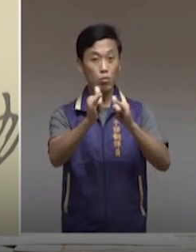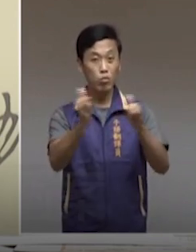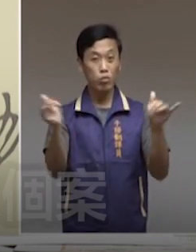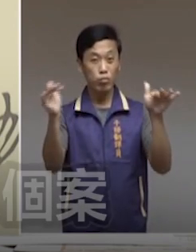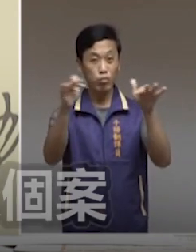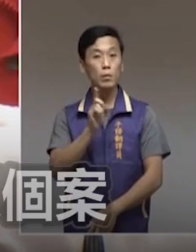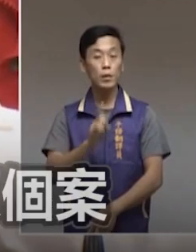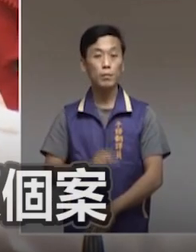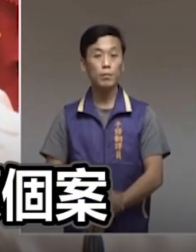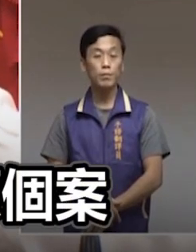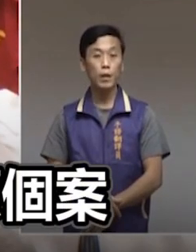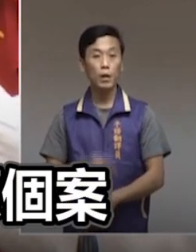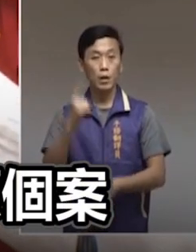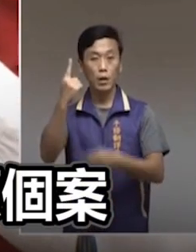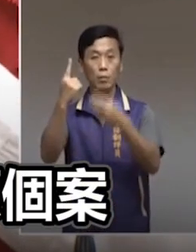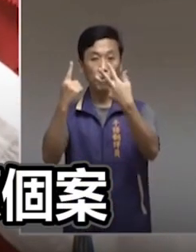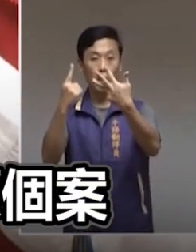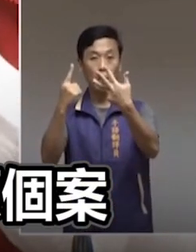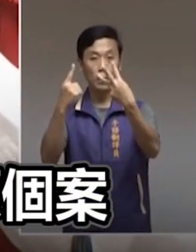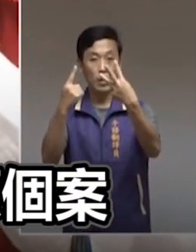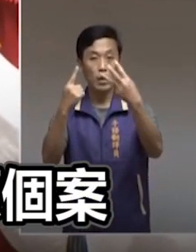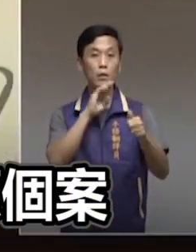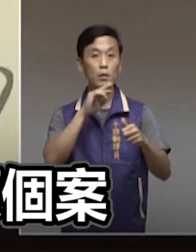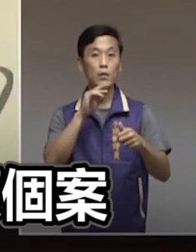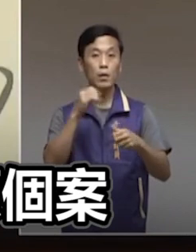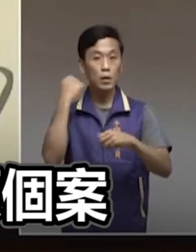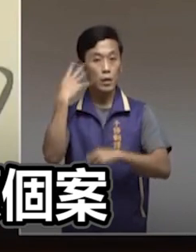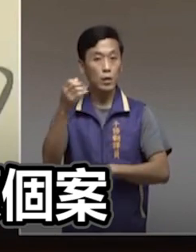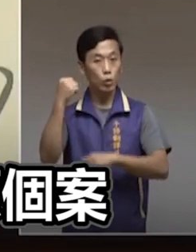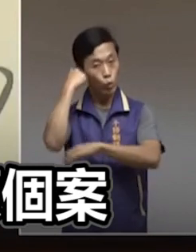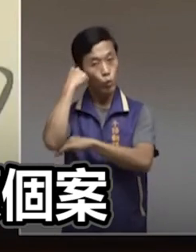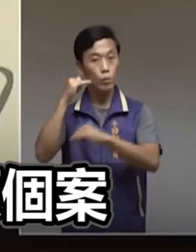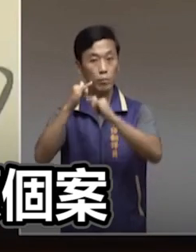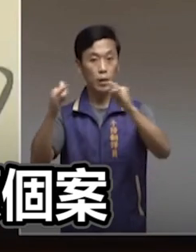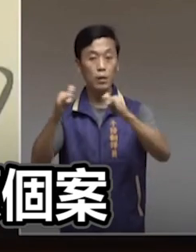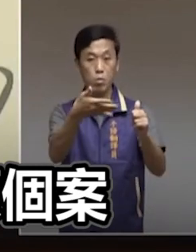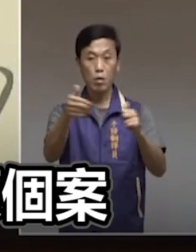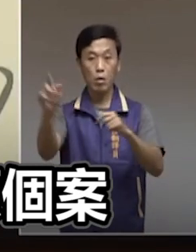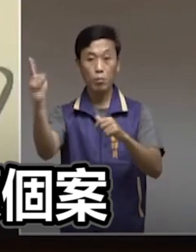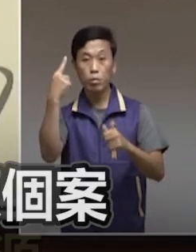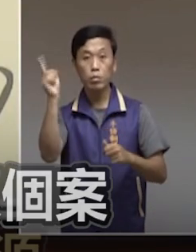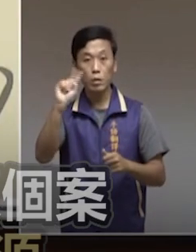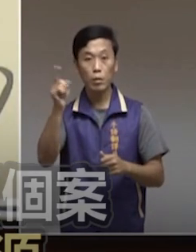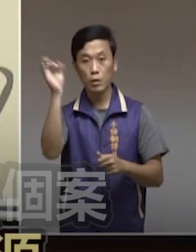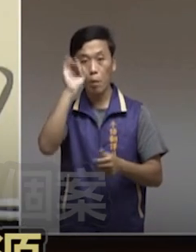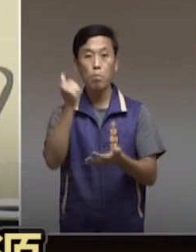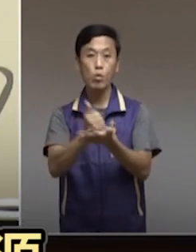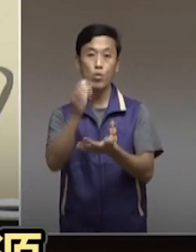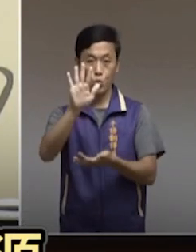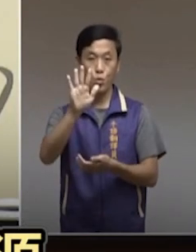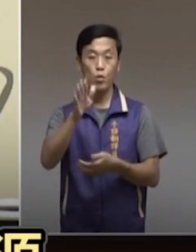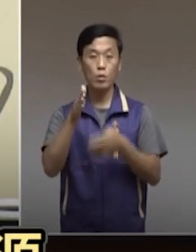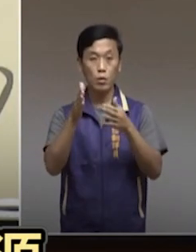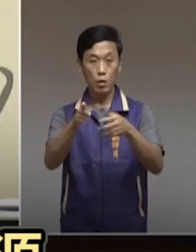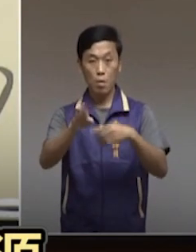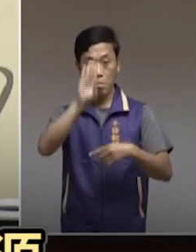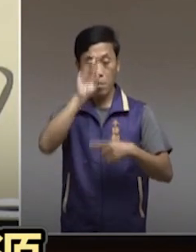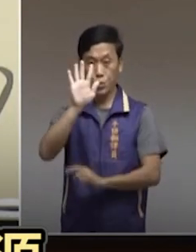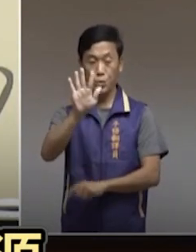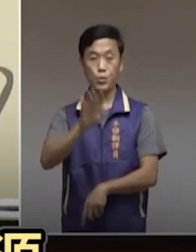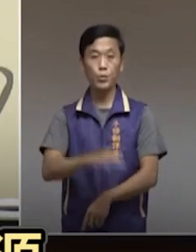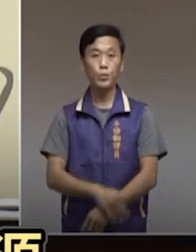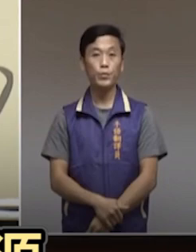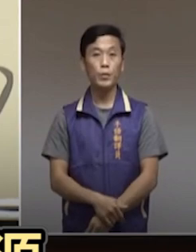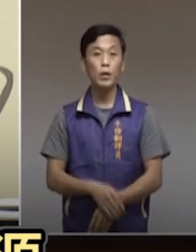有关。好，18306这个个案，好，那我们的感染率已经找到，跟确诊个案的接触有